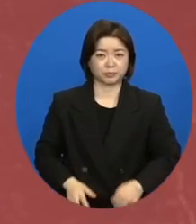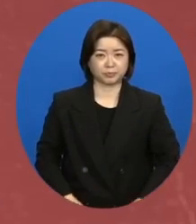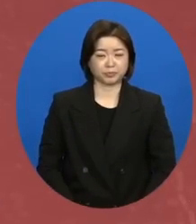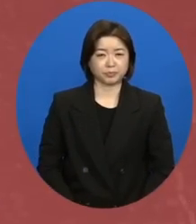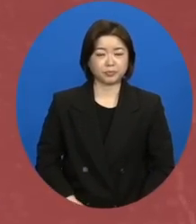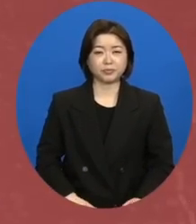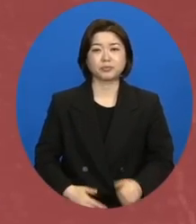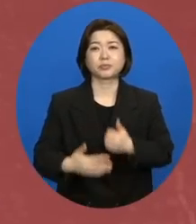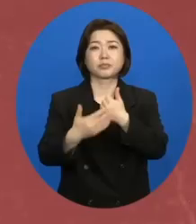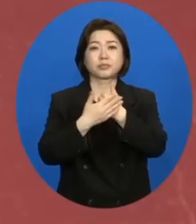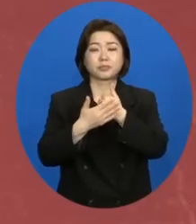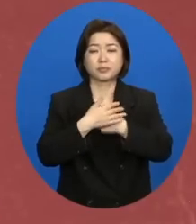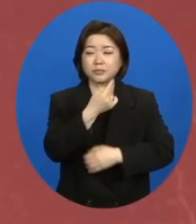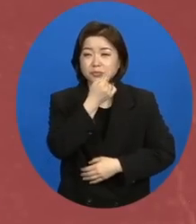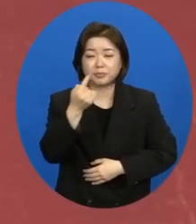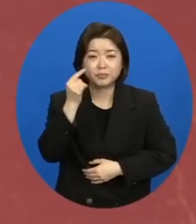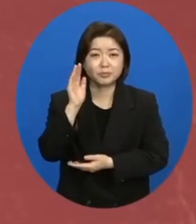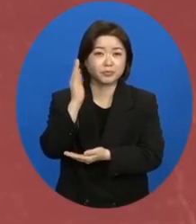에베네셀이 뭐예요?